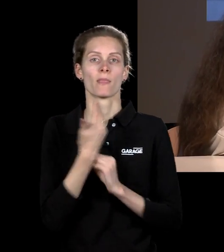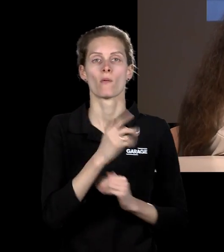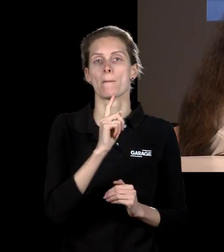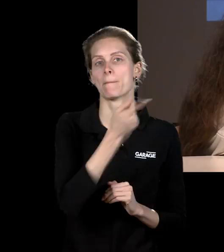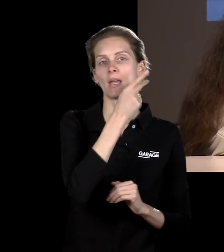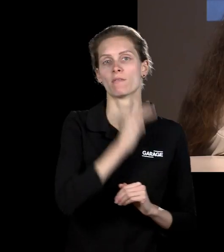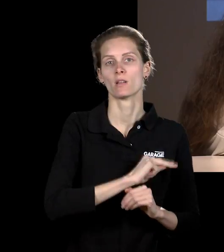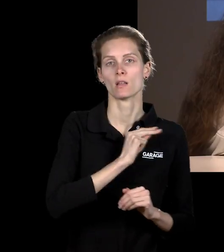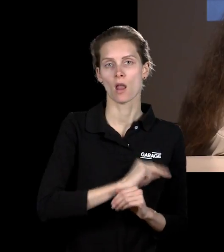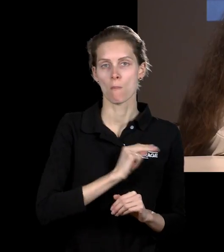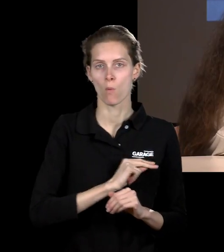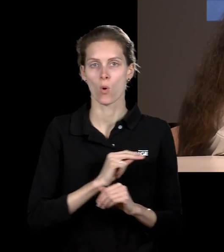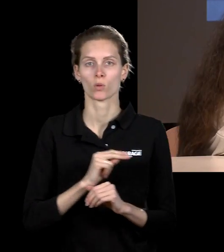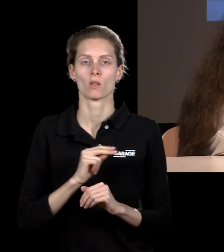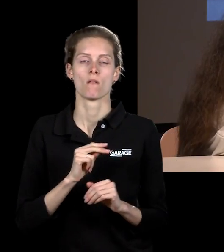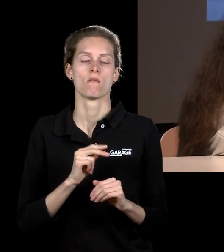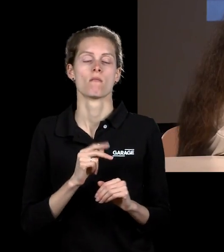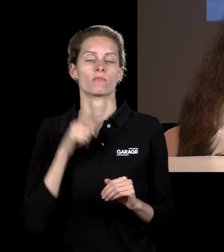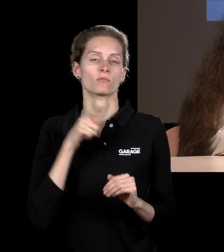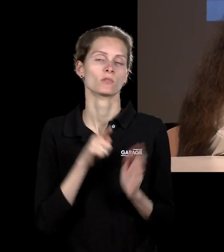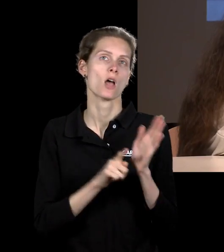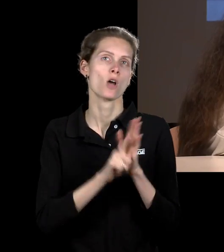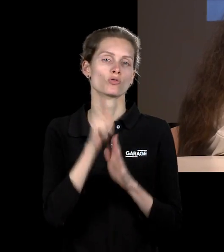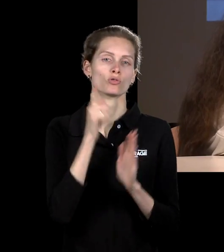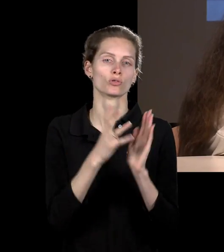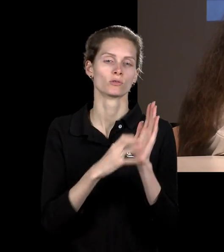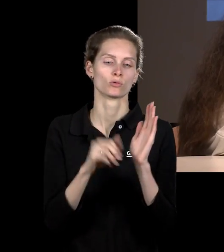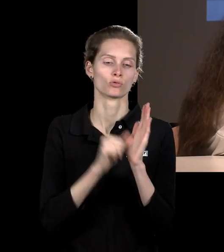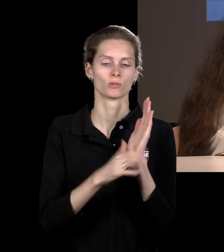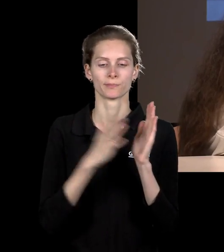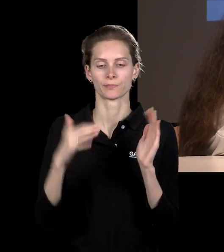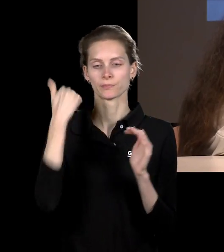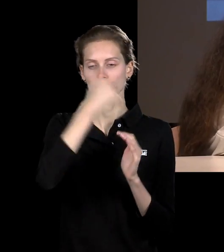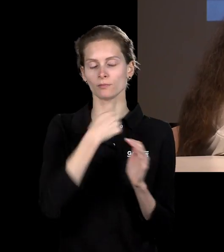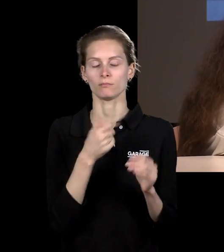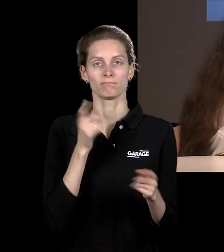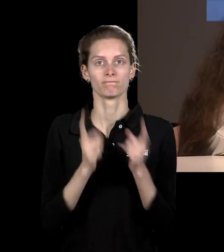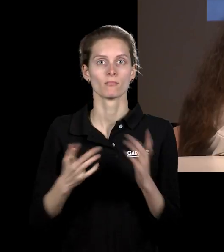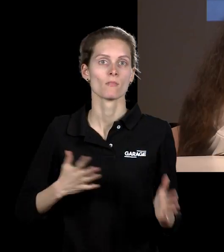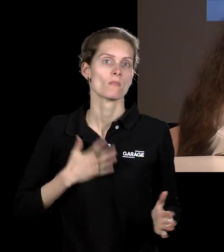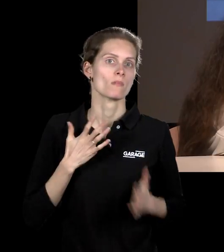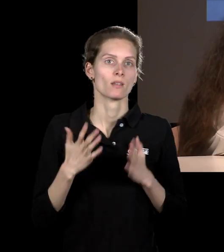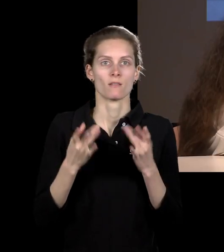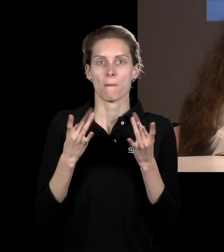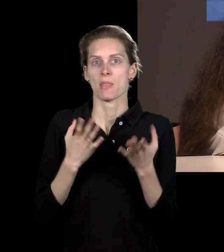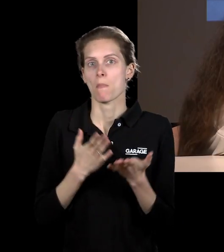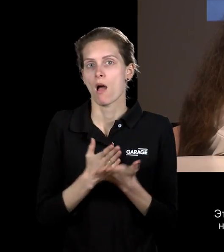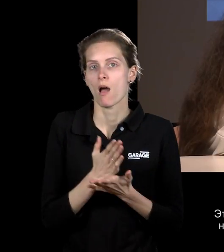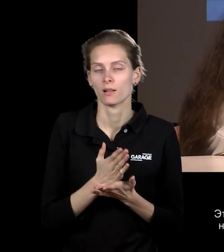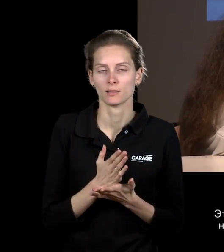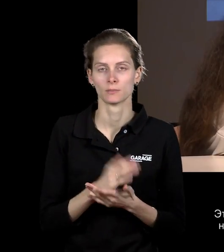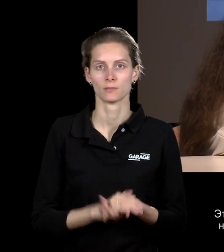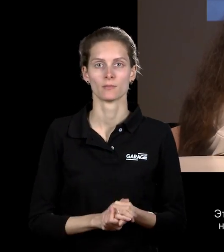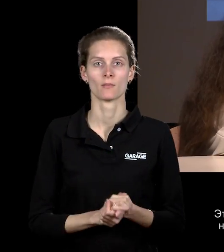это работа начала, это 60-й год, это очень простые работы, действительно такое предвосхищение минимализма, которого тогда еще не было,